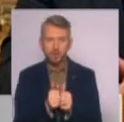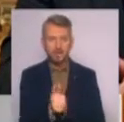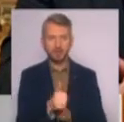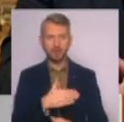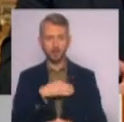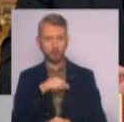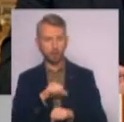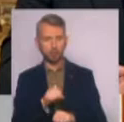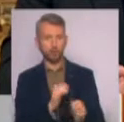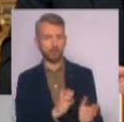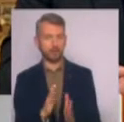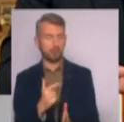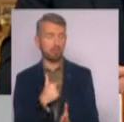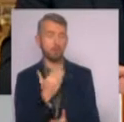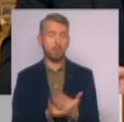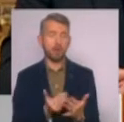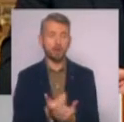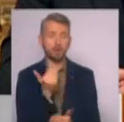б порадив вам провести